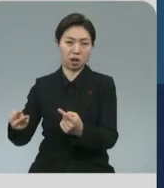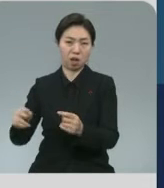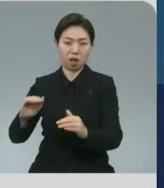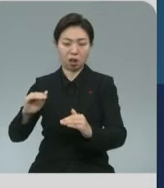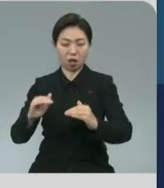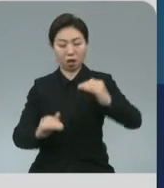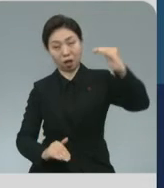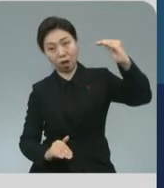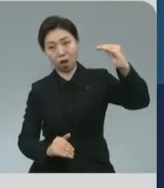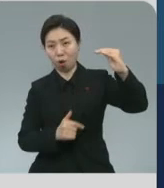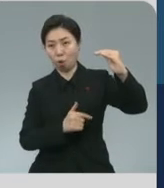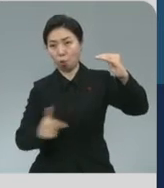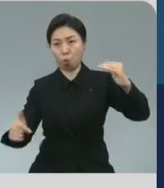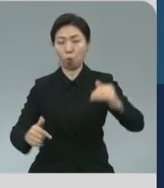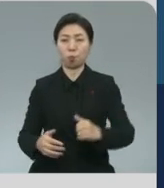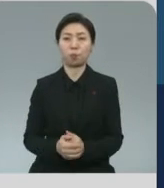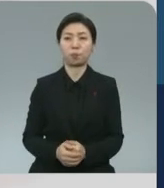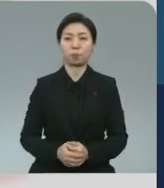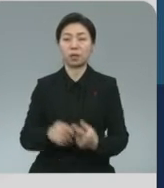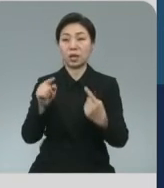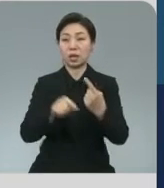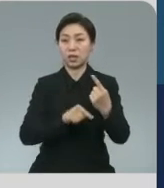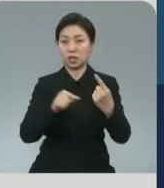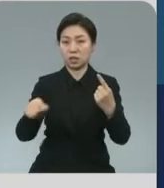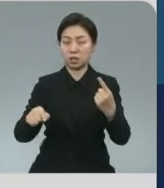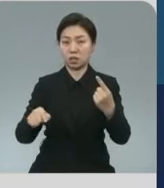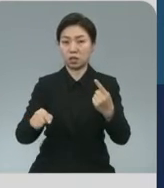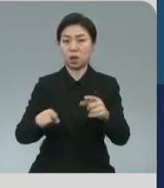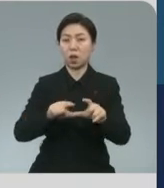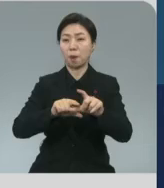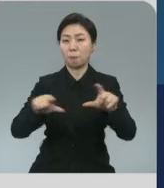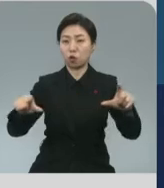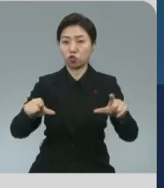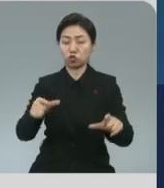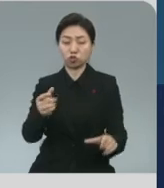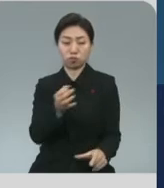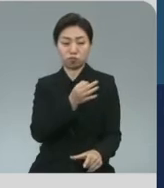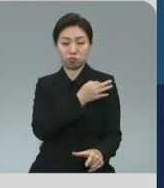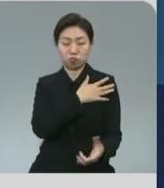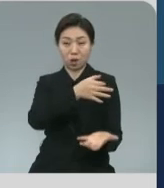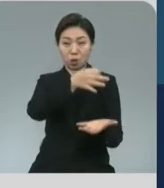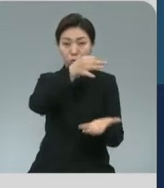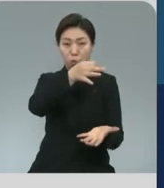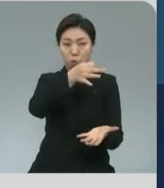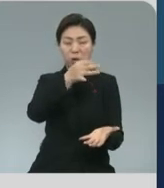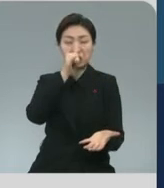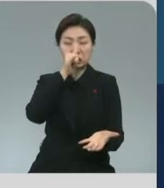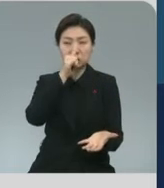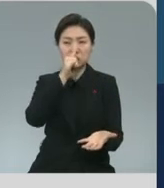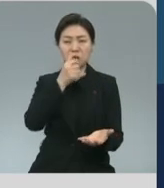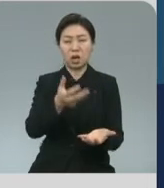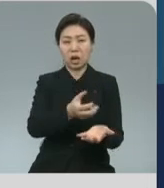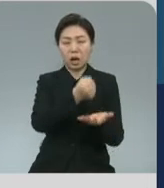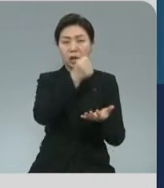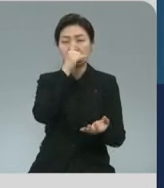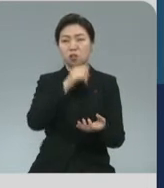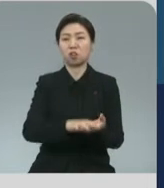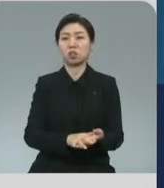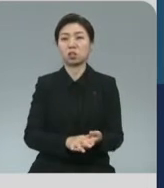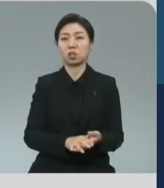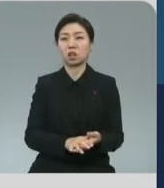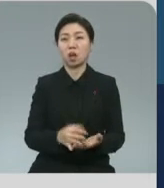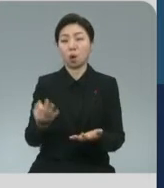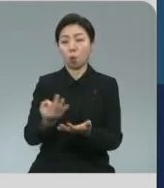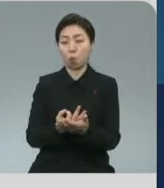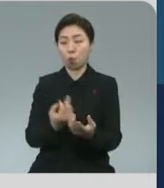游 50% 人的财富仅占整体财富的 5.6%， 人均为 2.02 万欧元，